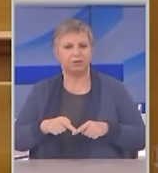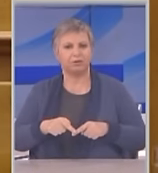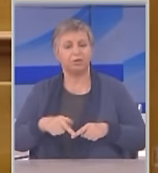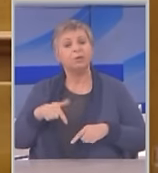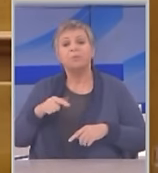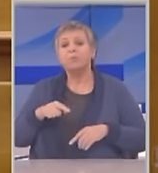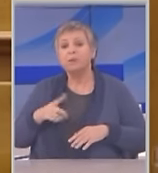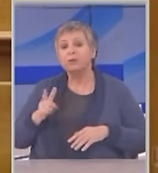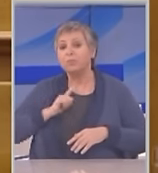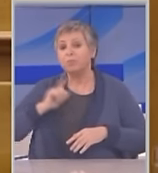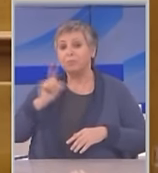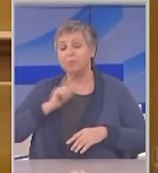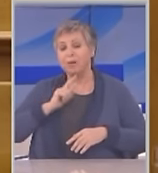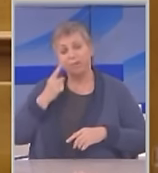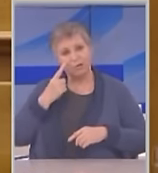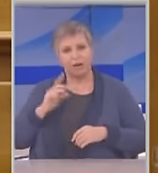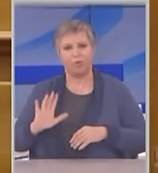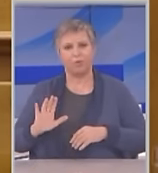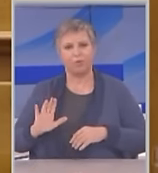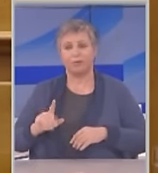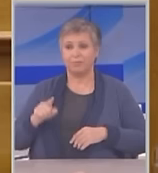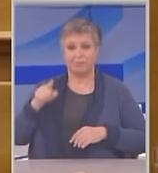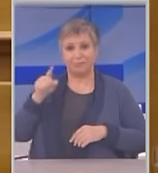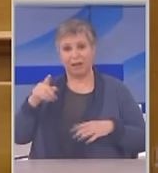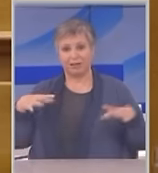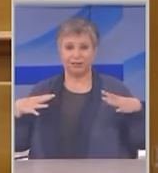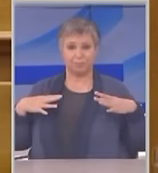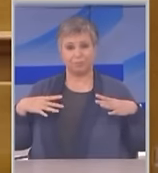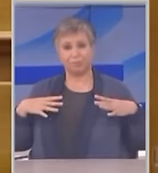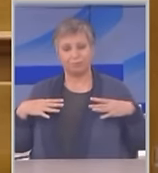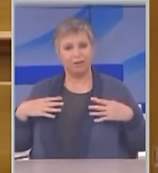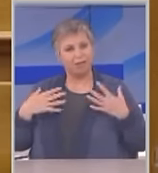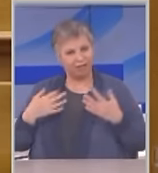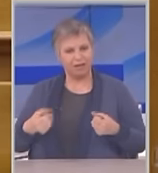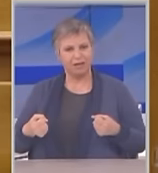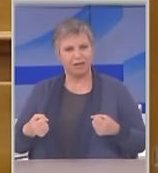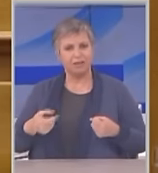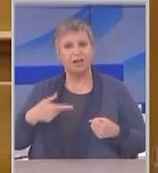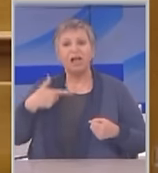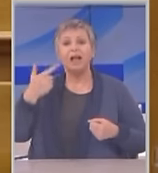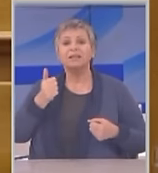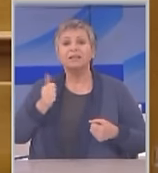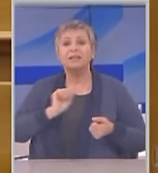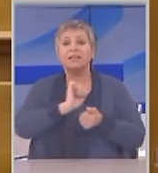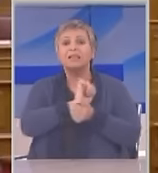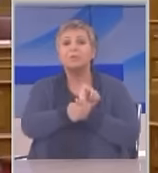εκεί την μεγαλοσύνη σας και την δέσμευσή σας υπέρ του δημοσίου συμφέροντος.